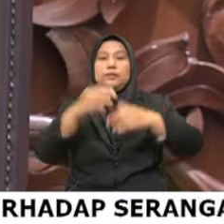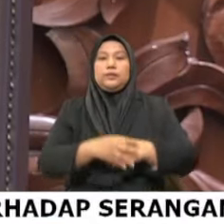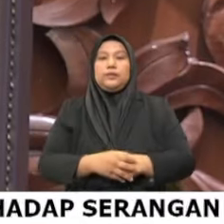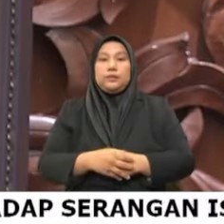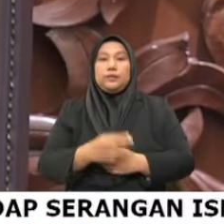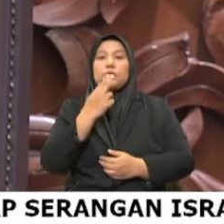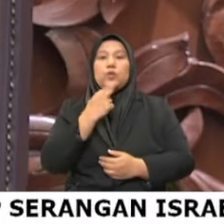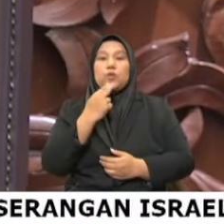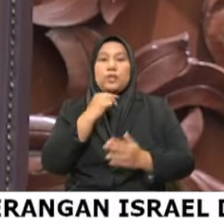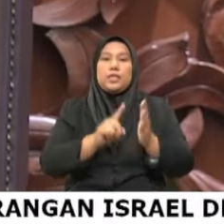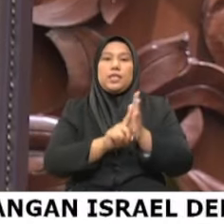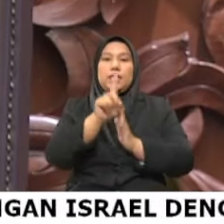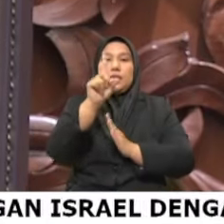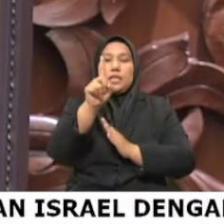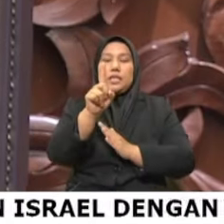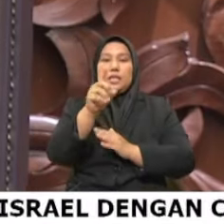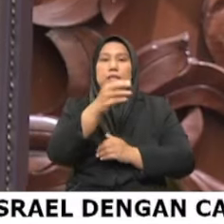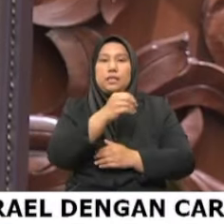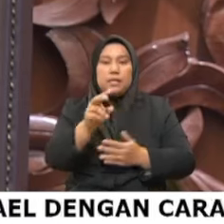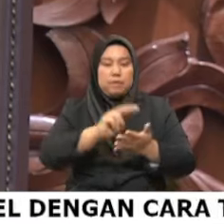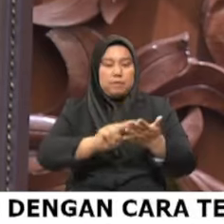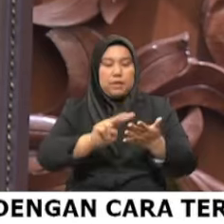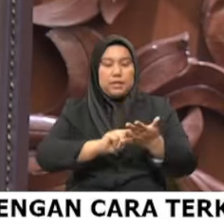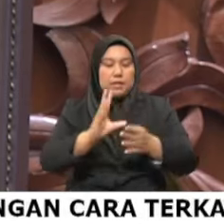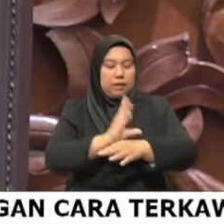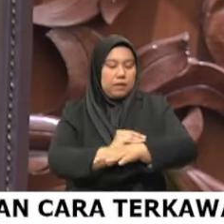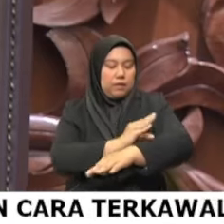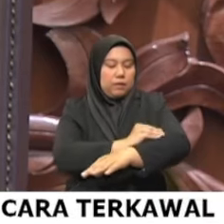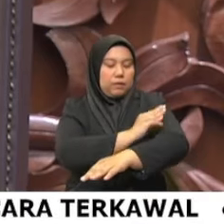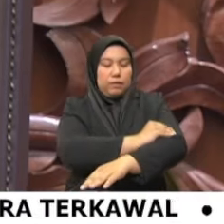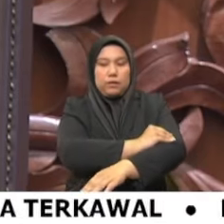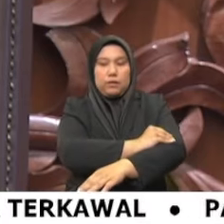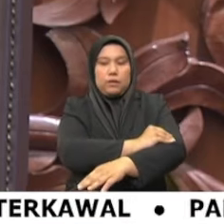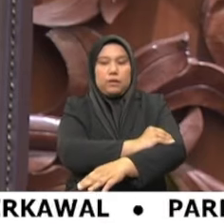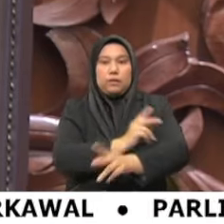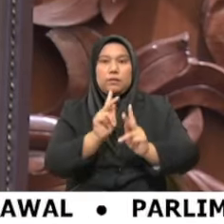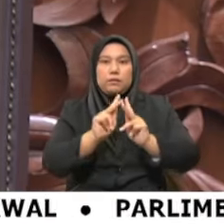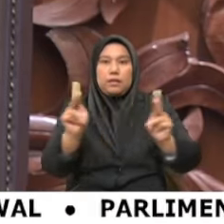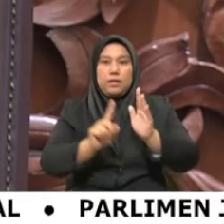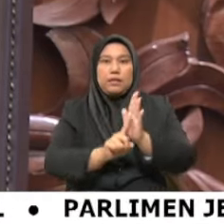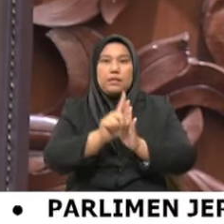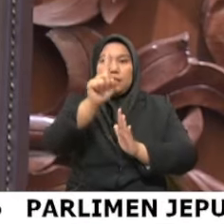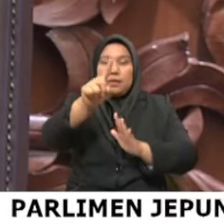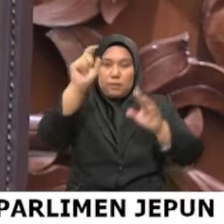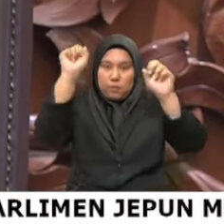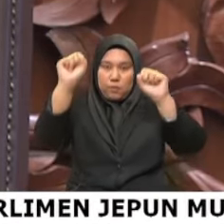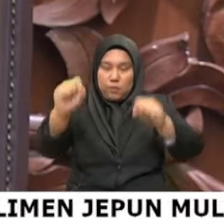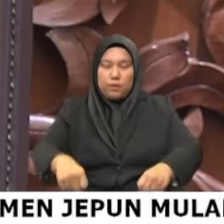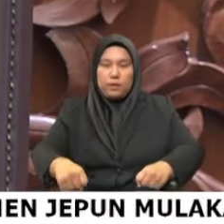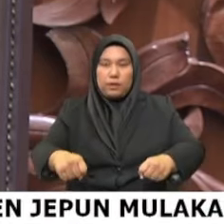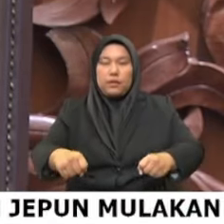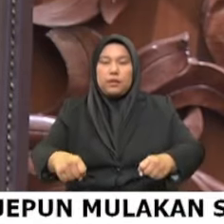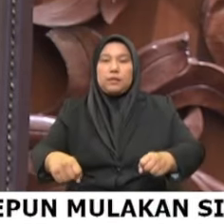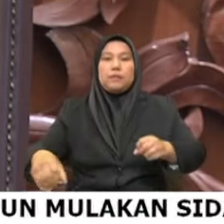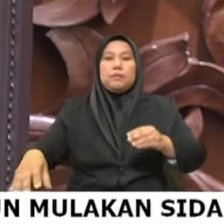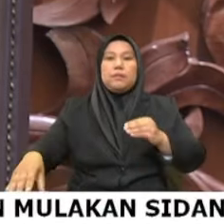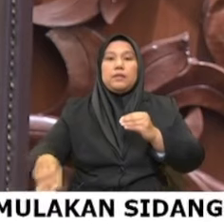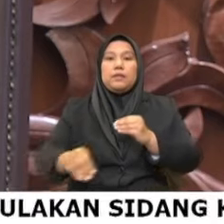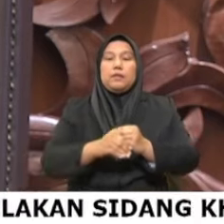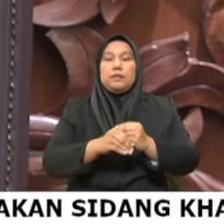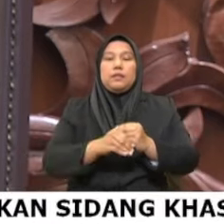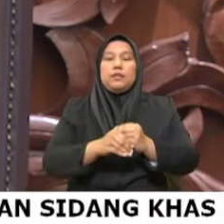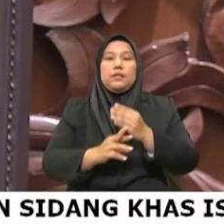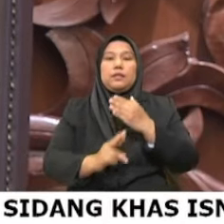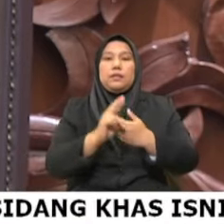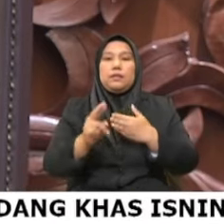darah dan bacaan kolesterol yang amat tinggi yang boleh meningkatkan risiko mendapat